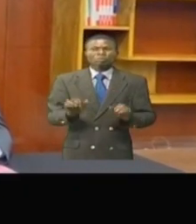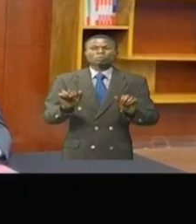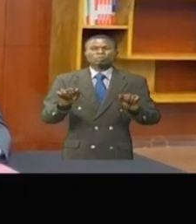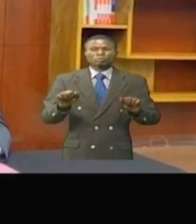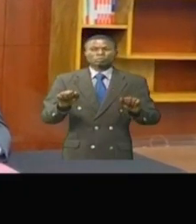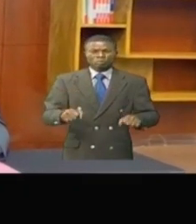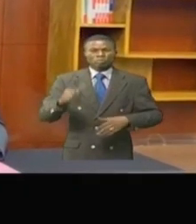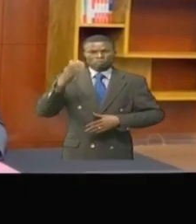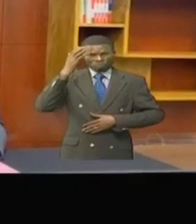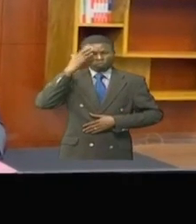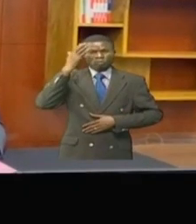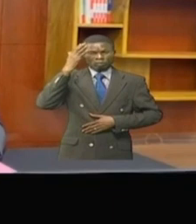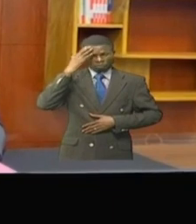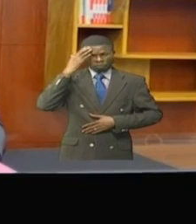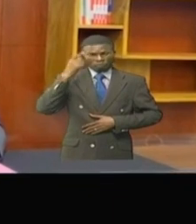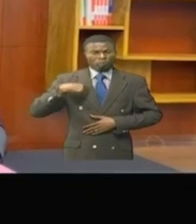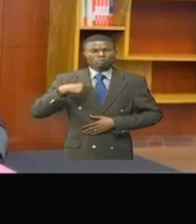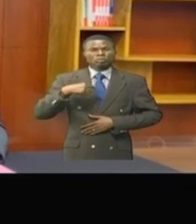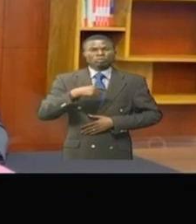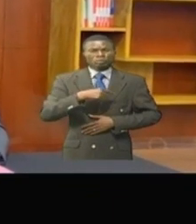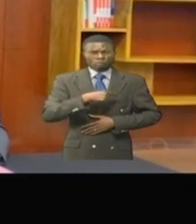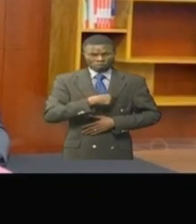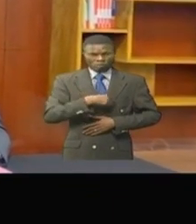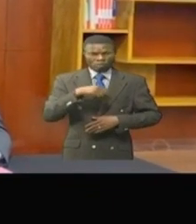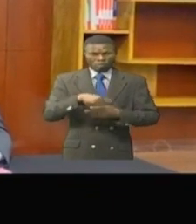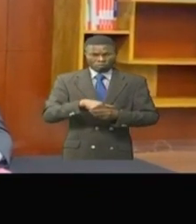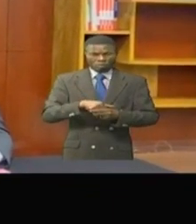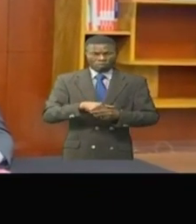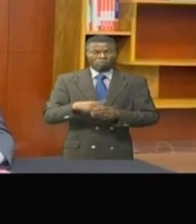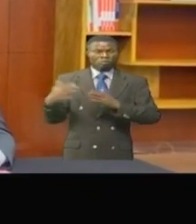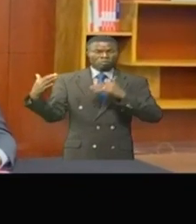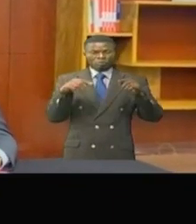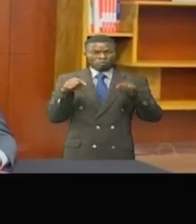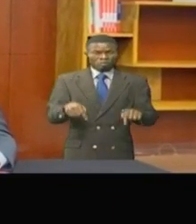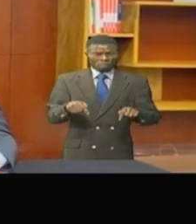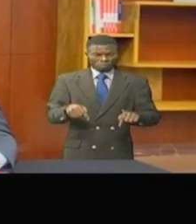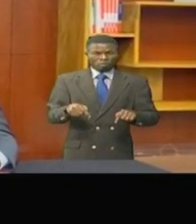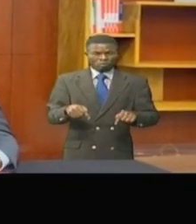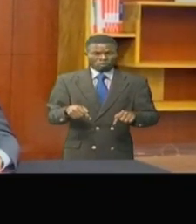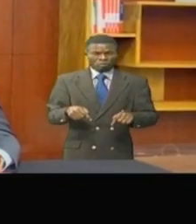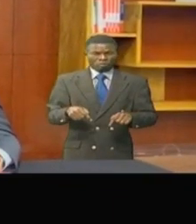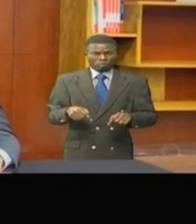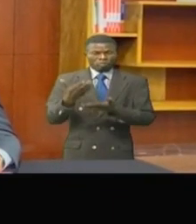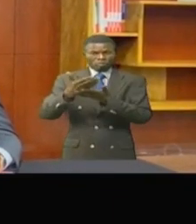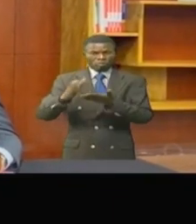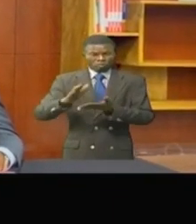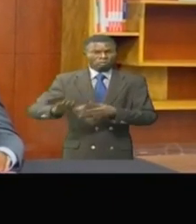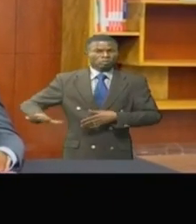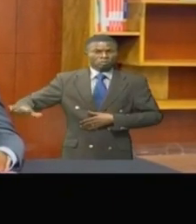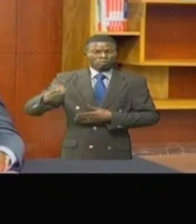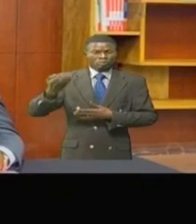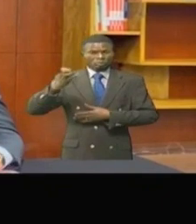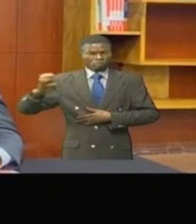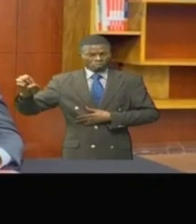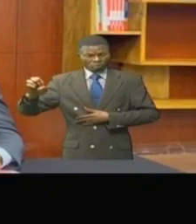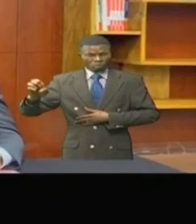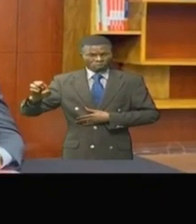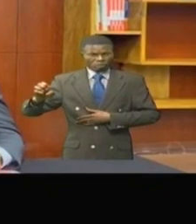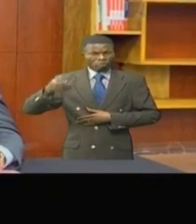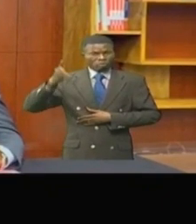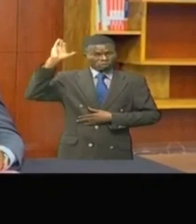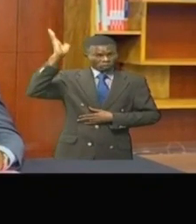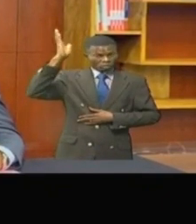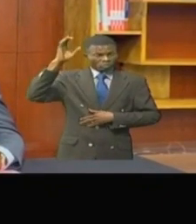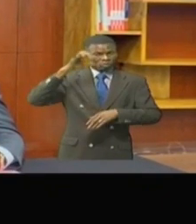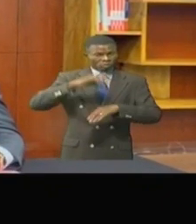de savoir que nous sommes dans un état de guerre. Vous savez que une partie du territoire est occupée et que